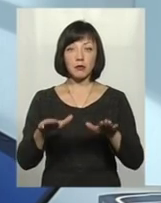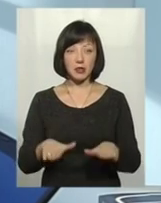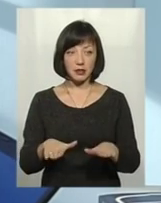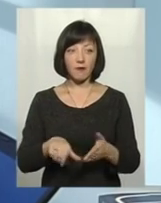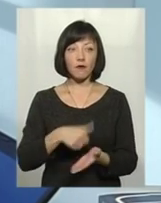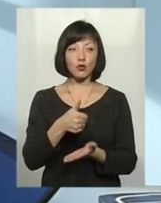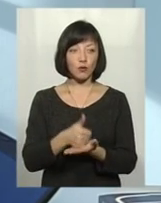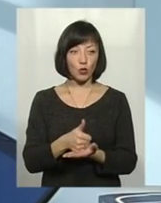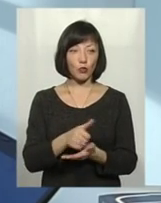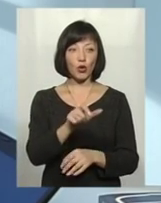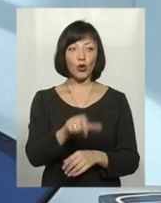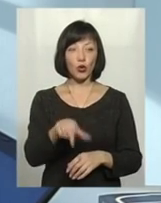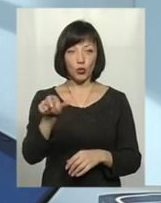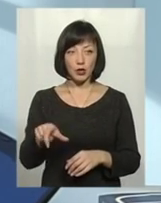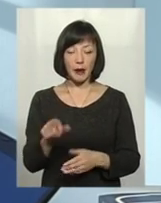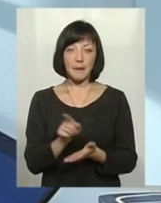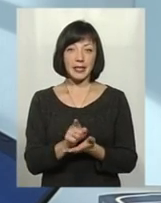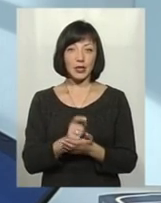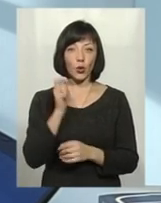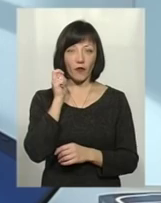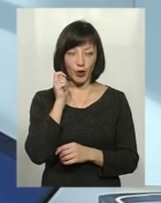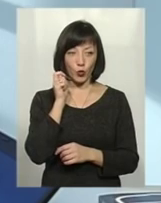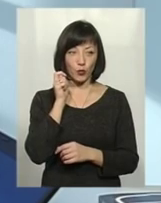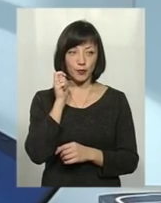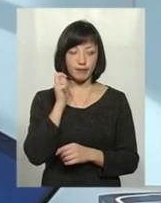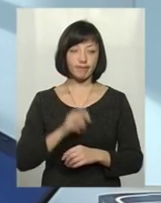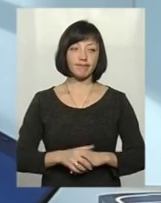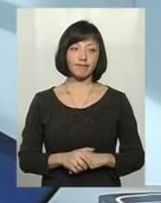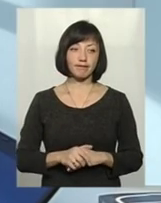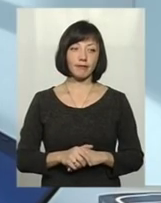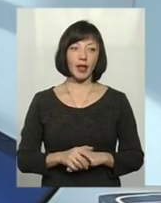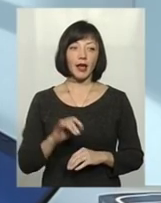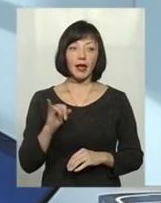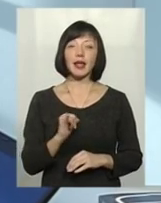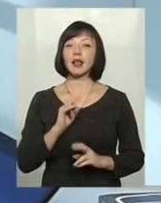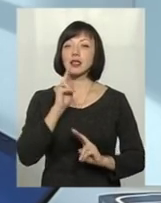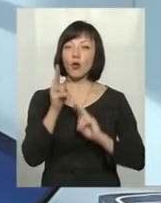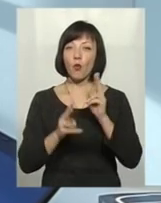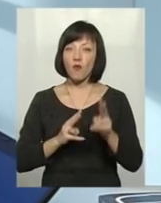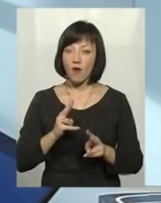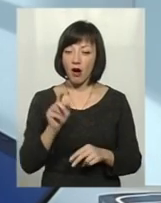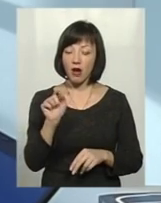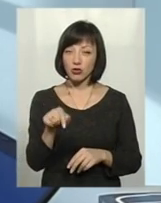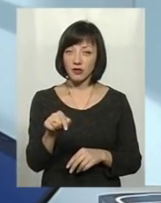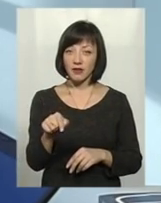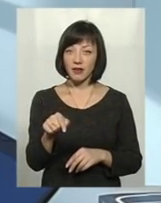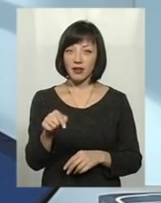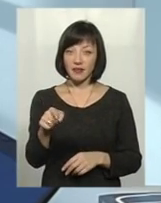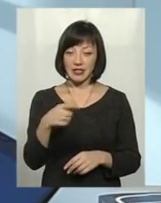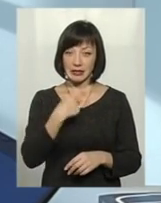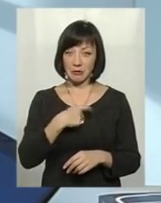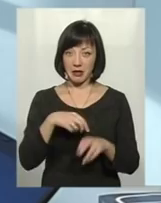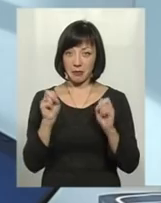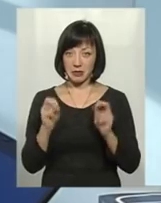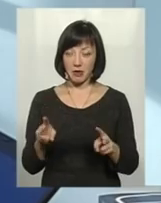в основному люди пенсійного віку. І на зауваження щодо, що ви наражаєте себе